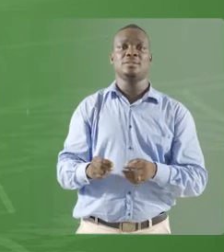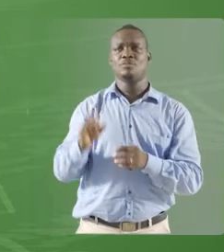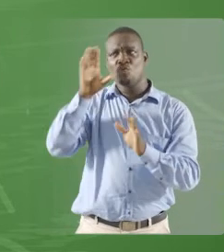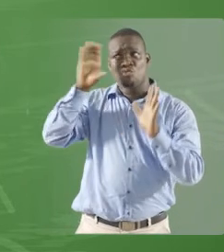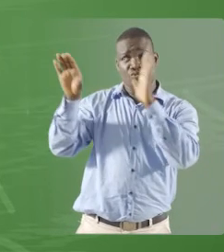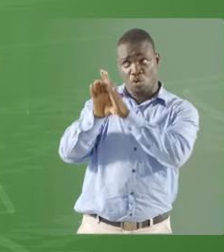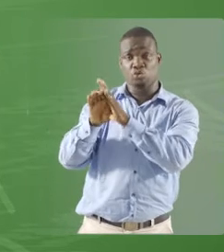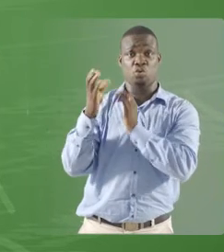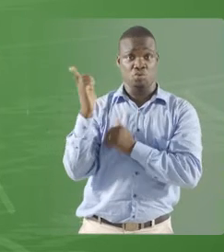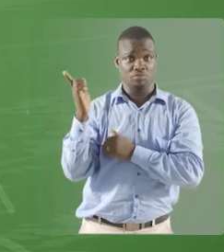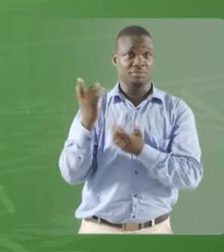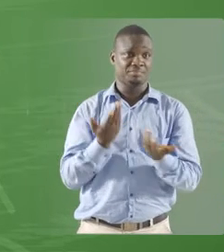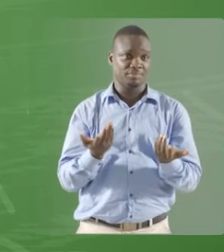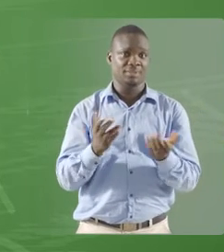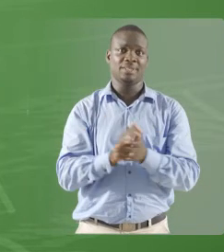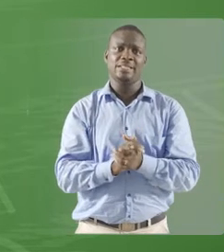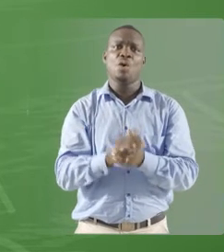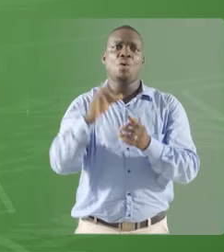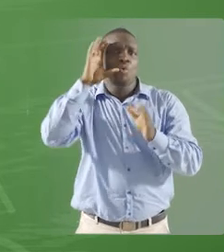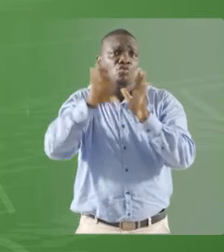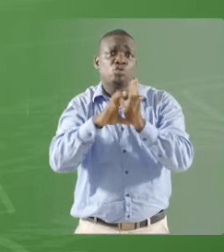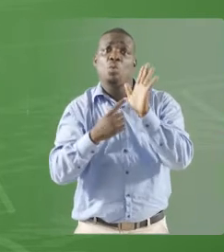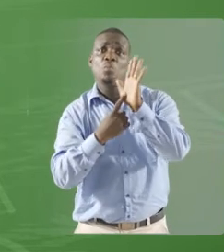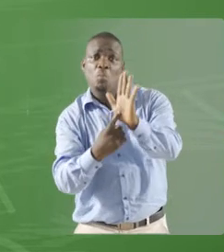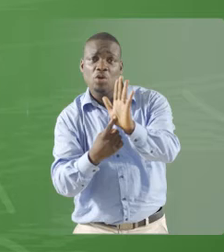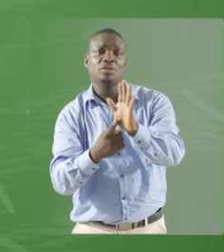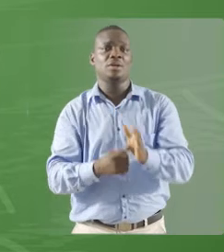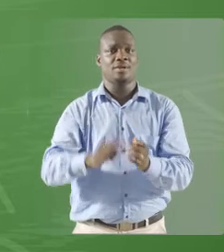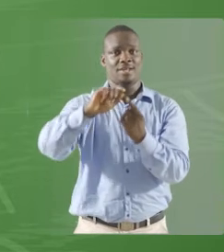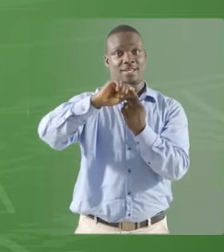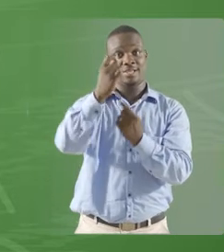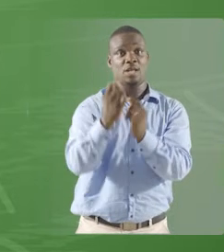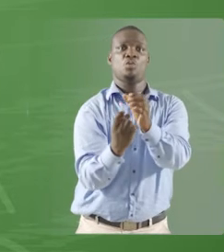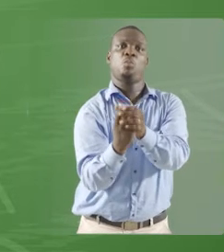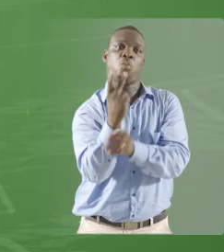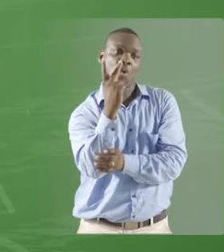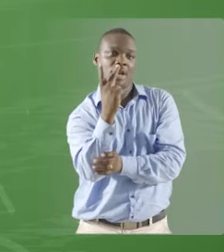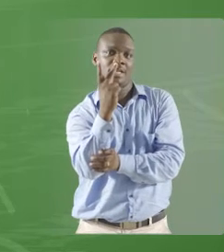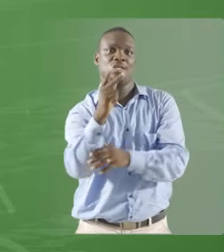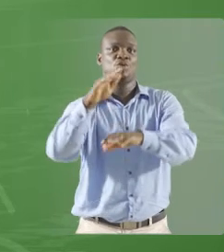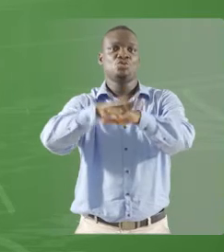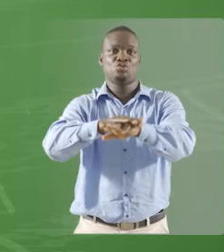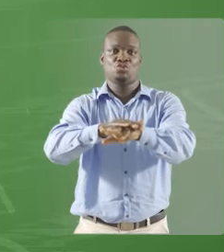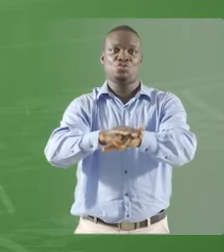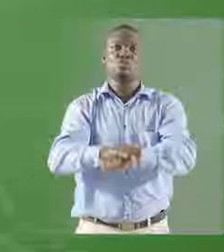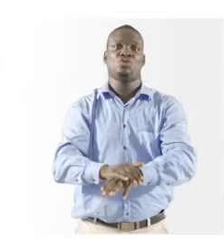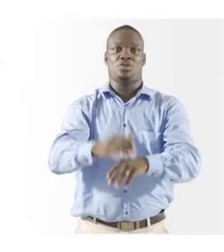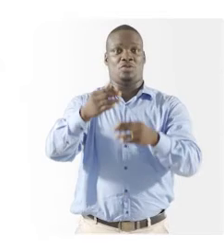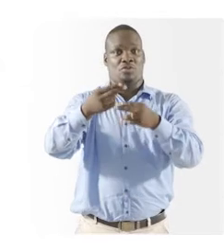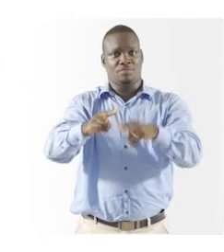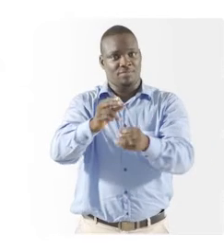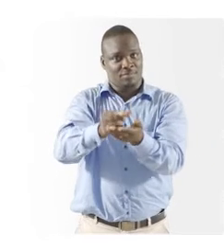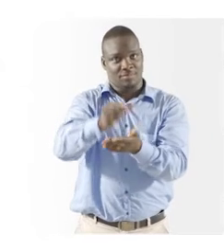document qui montre le dépôt d'un grain de pollen ou bien des grains de pollen sur le stigmate.